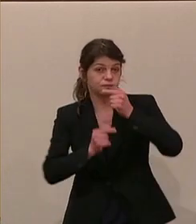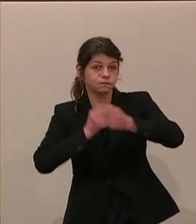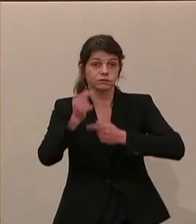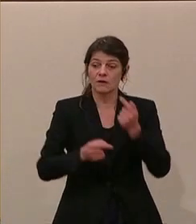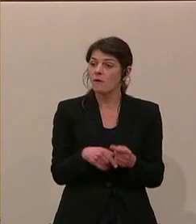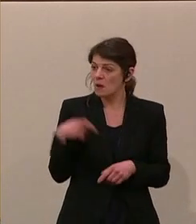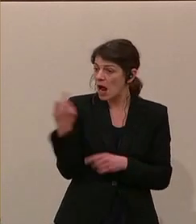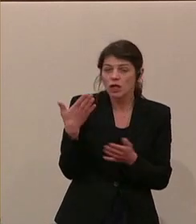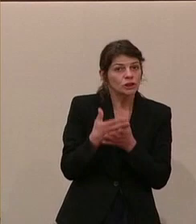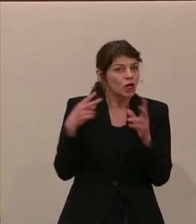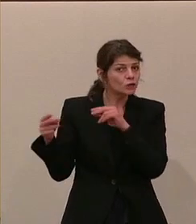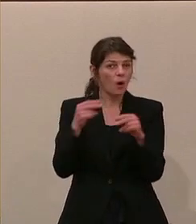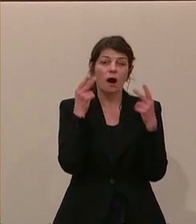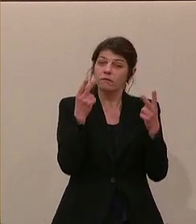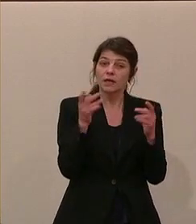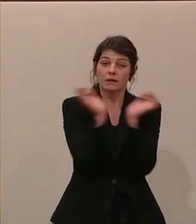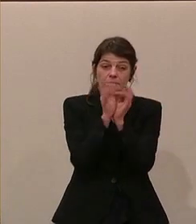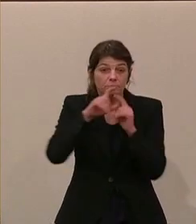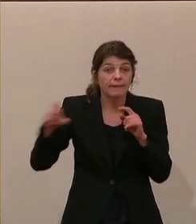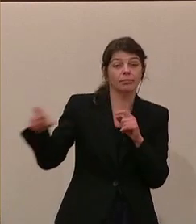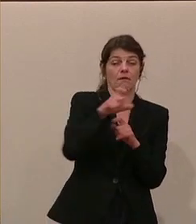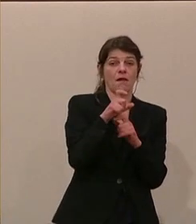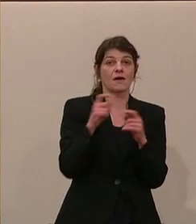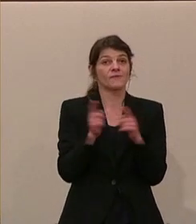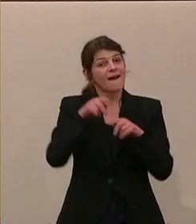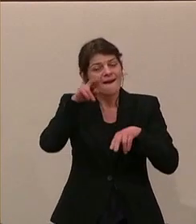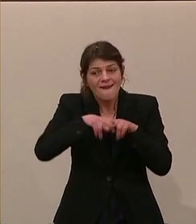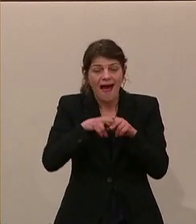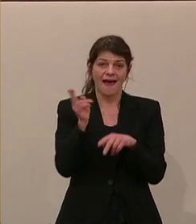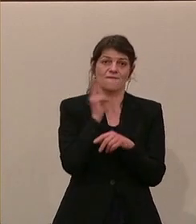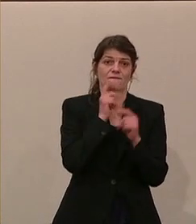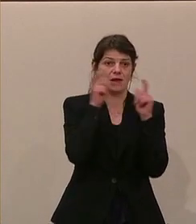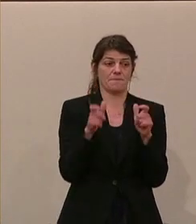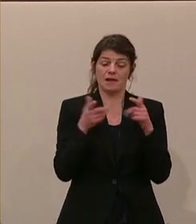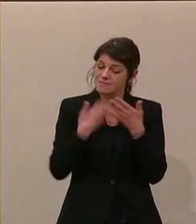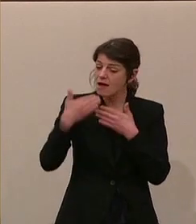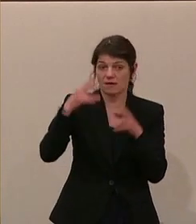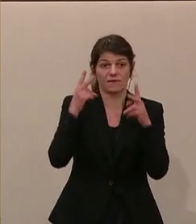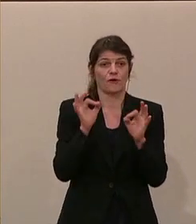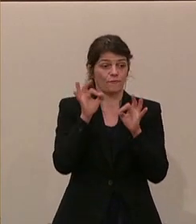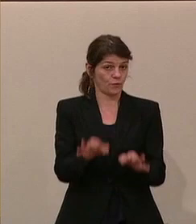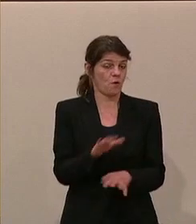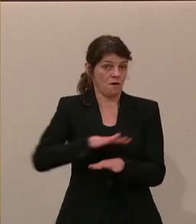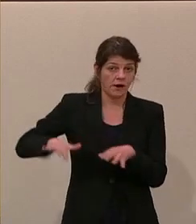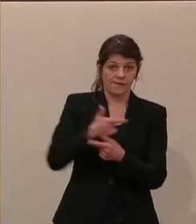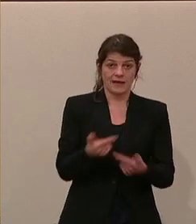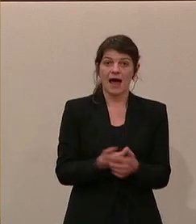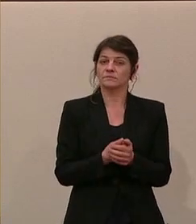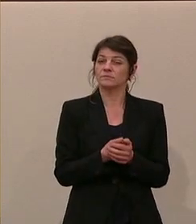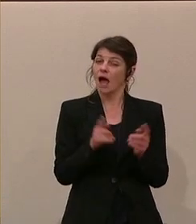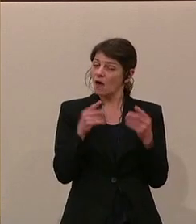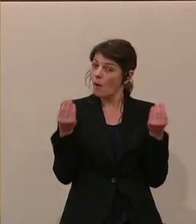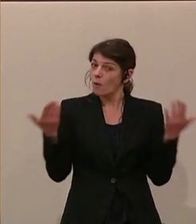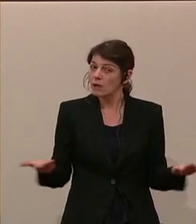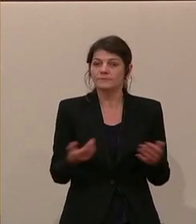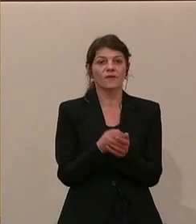Mittelstand, die mittelständischen Unternehmen und die Kleinunternehmen für dieses Land sind, nämlich auch dahingehend, dass